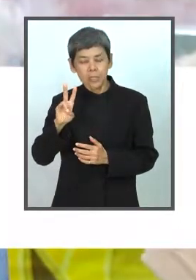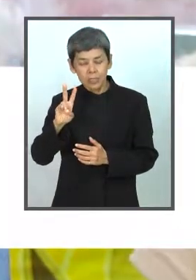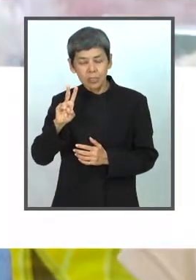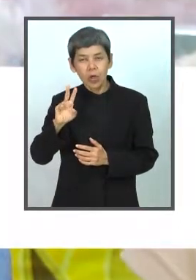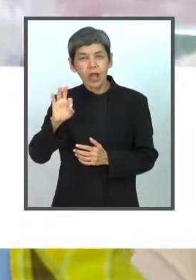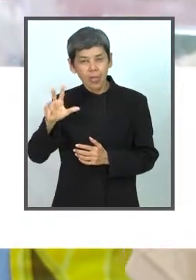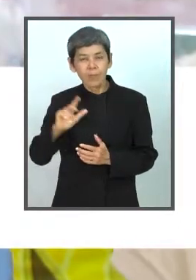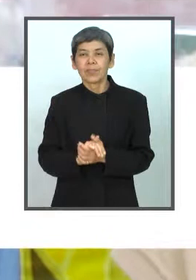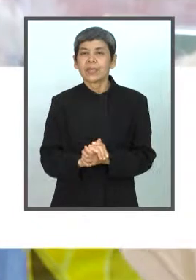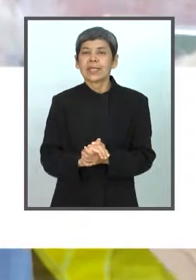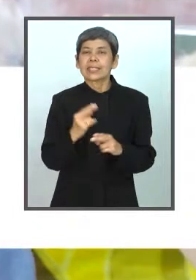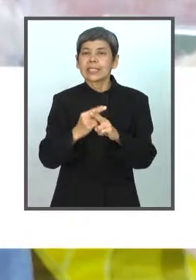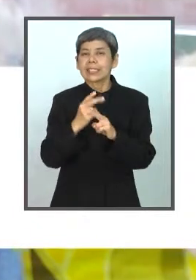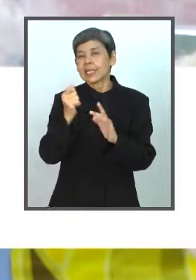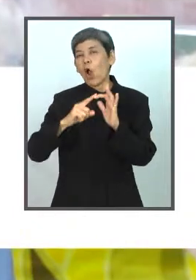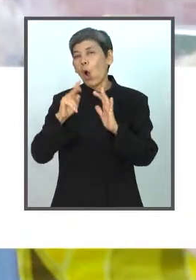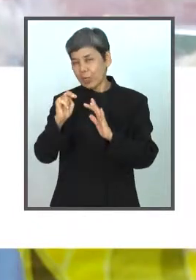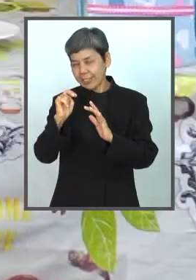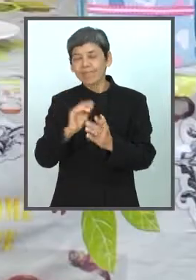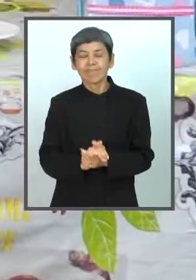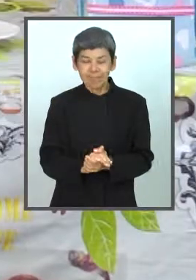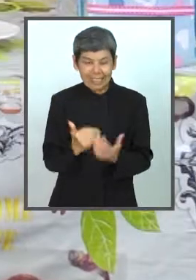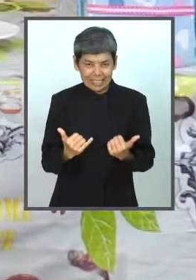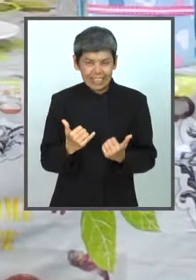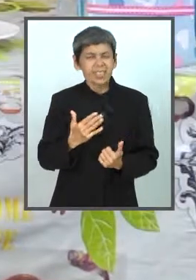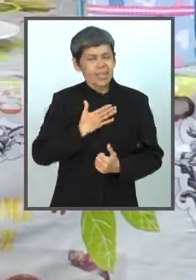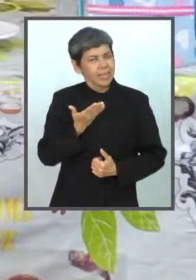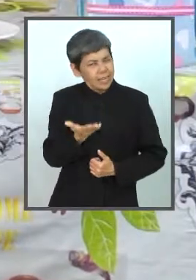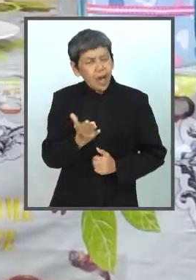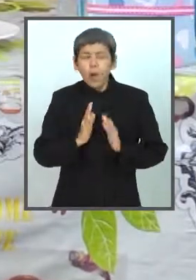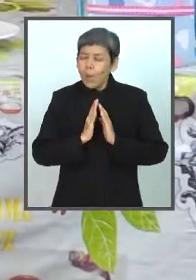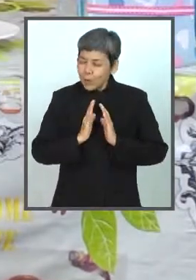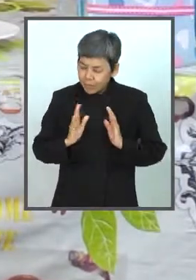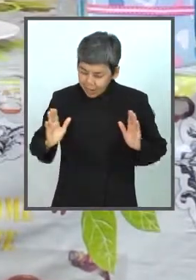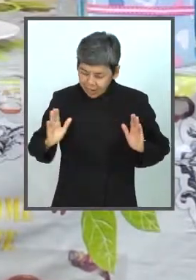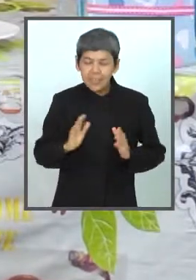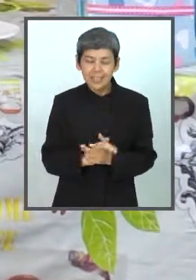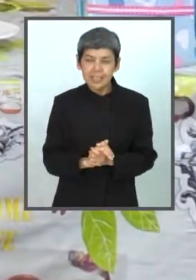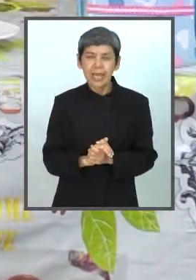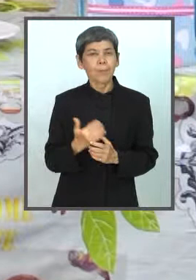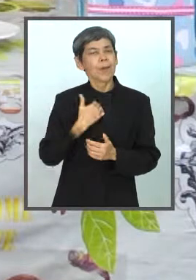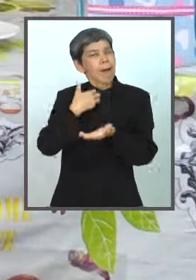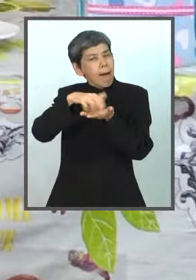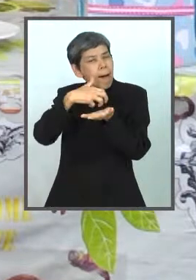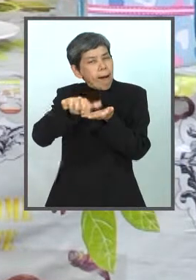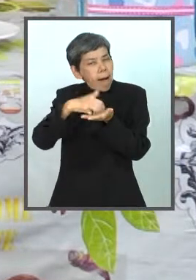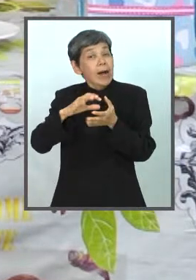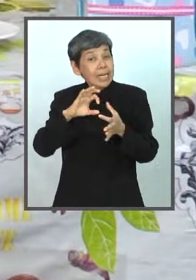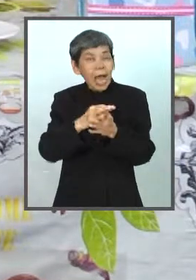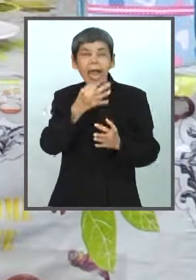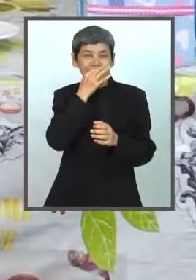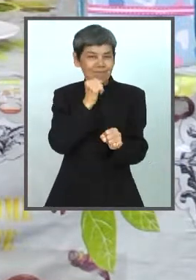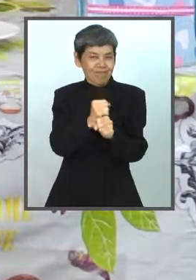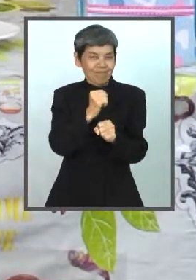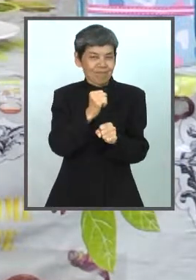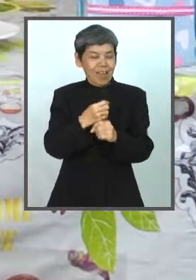0987267293นะคะชื่อร้านน้องอ้น สำหรับวันนี้นะคะต้องขอขอบคุณคุณสรัญญาดาราเย็นนะคะที่มาบอกเล่าเรื่องราวในการ